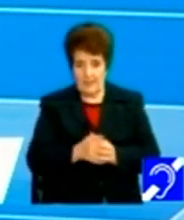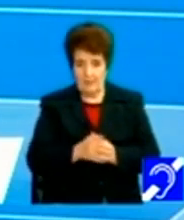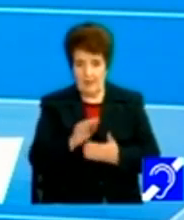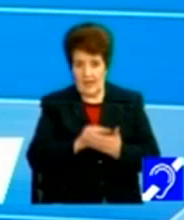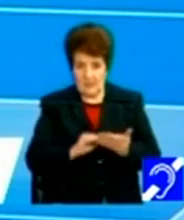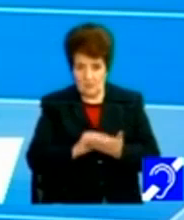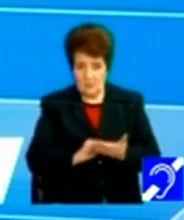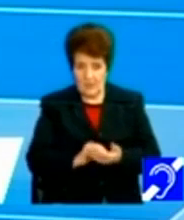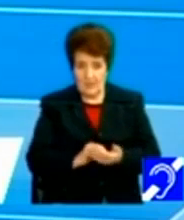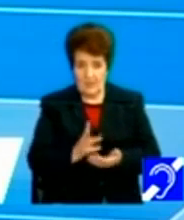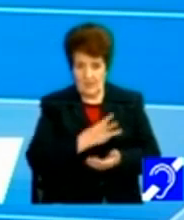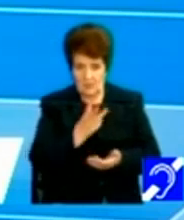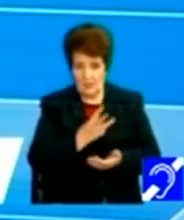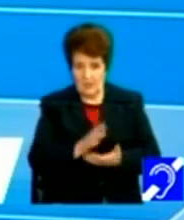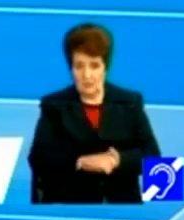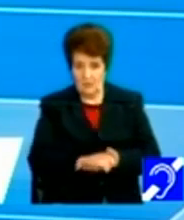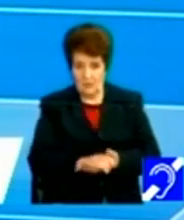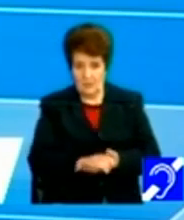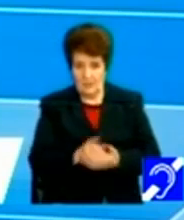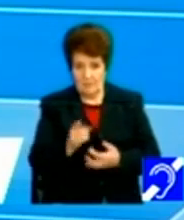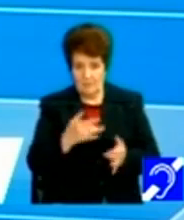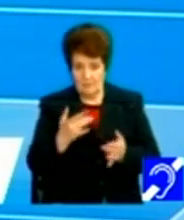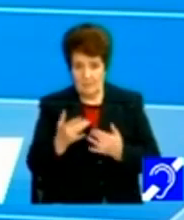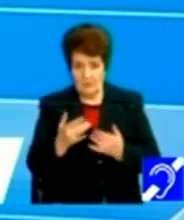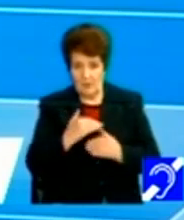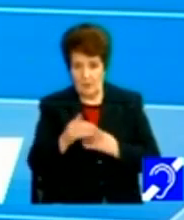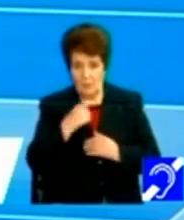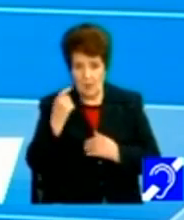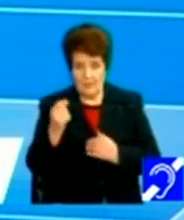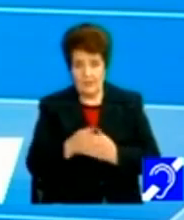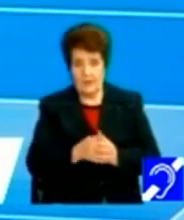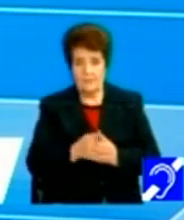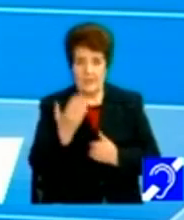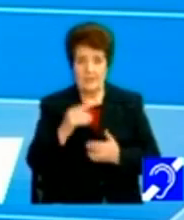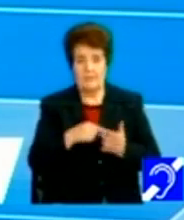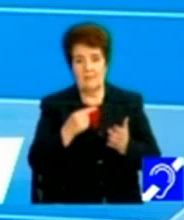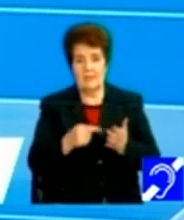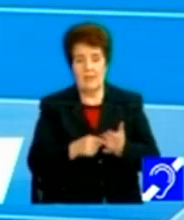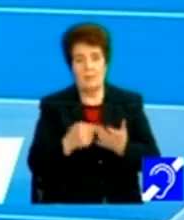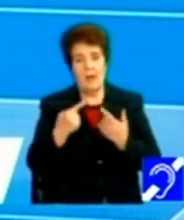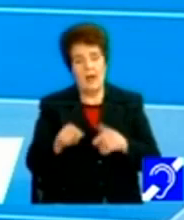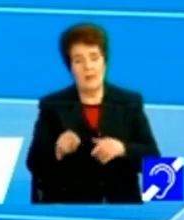anticipate pe care multă lume și le dorește de pe scena Sigur. Politică? Adică, haideți